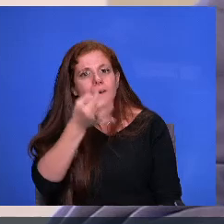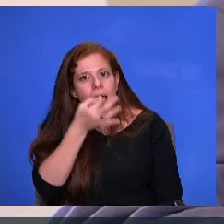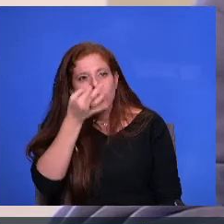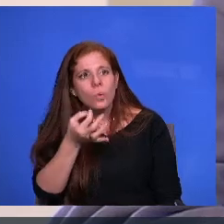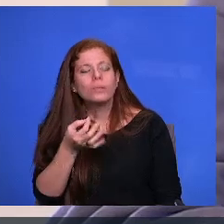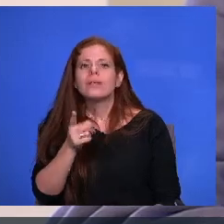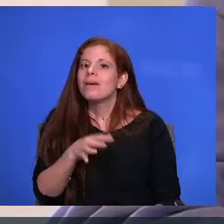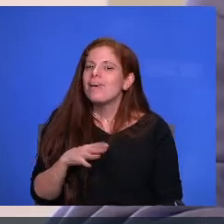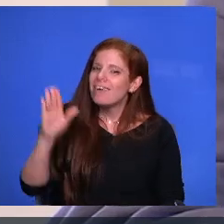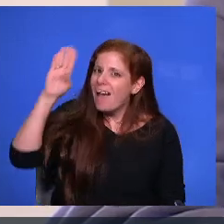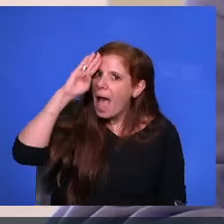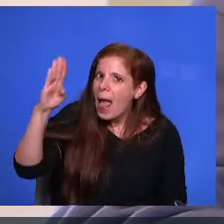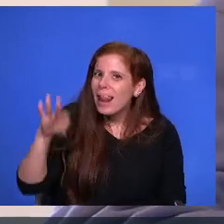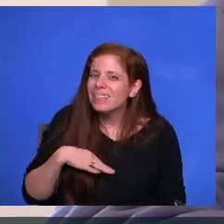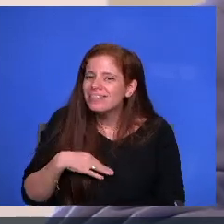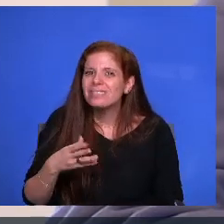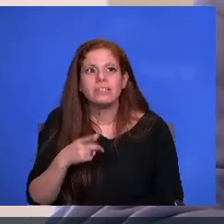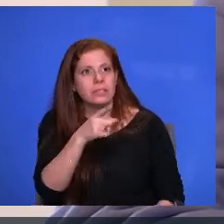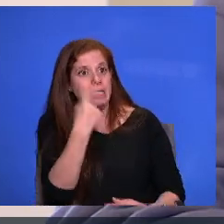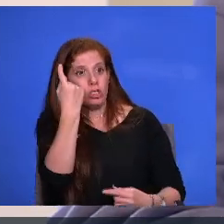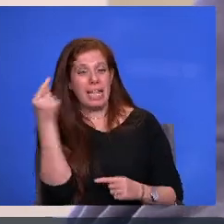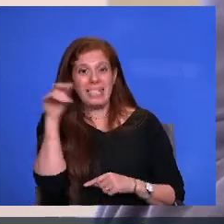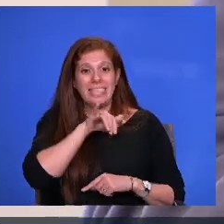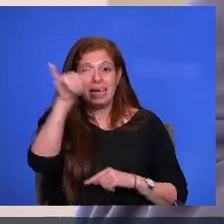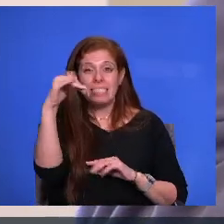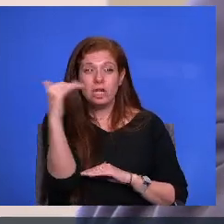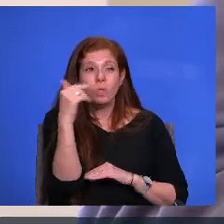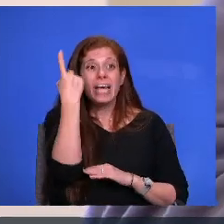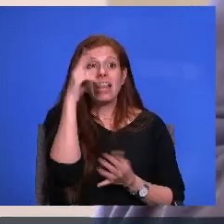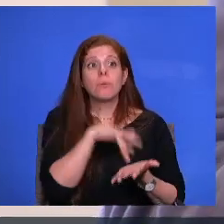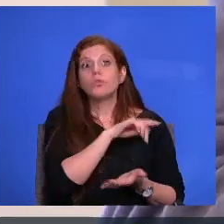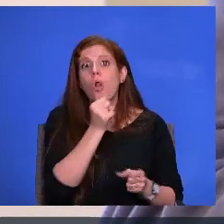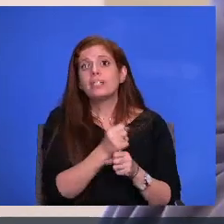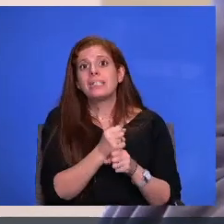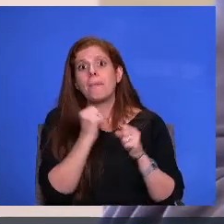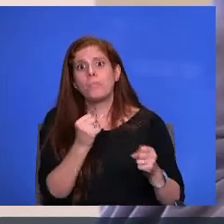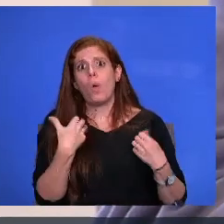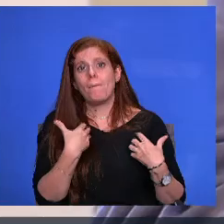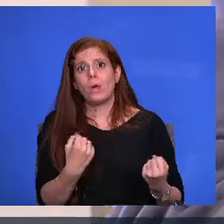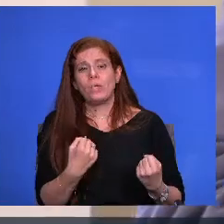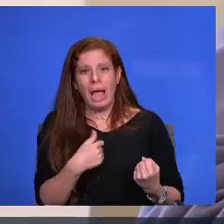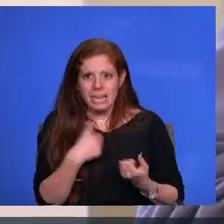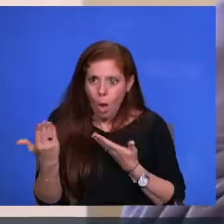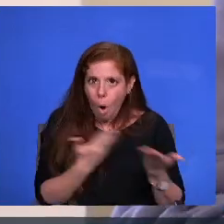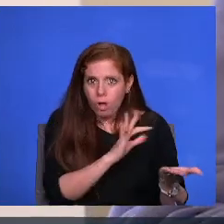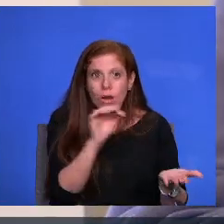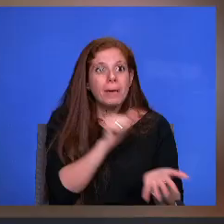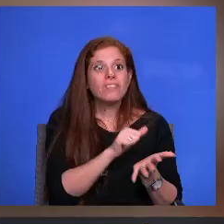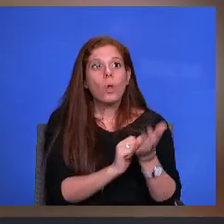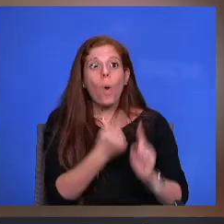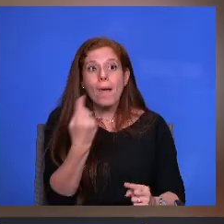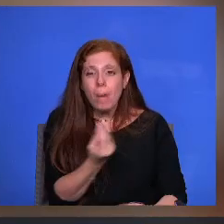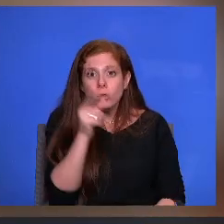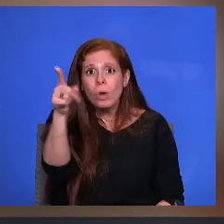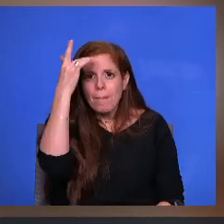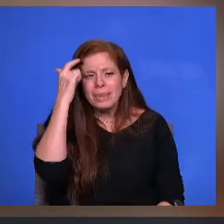כשאני טסתי לסעודיה, זה אחד המקומות היחידים שלא עשיתי ביטוח בריאות. אמרתי, אני אורח של הסעודים, אם חס וחלילה יקרה לי משהו, ידאגו לי.